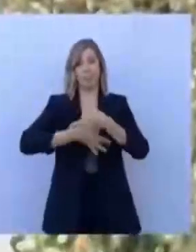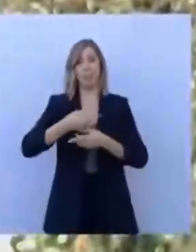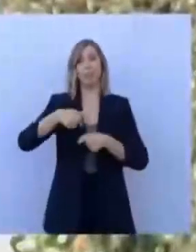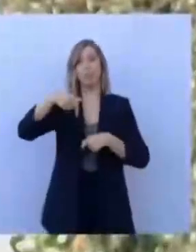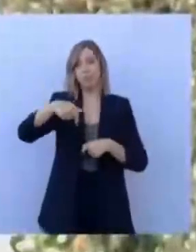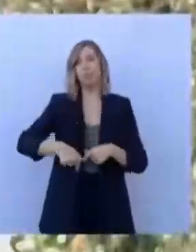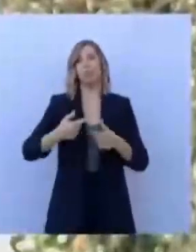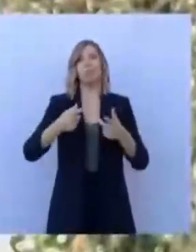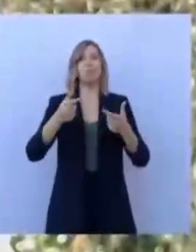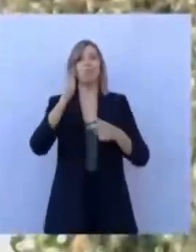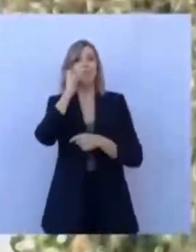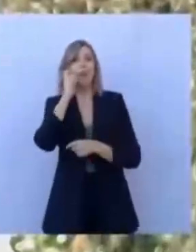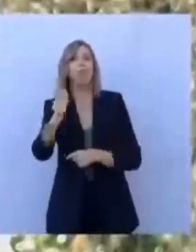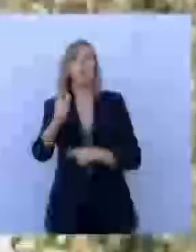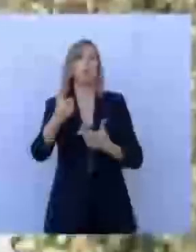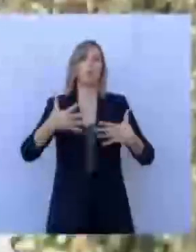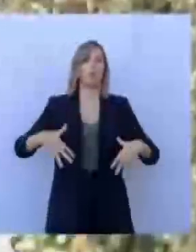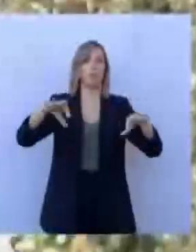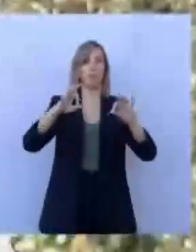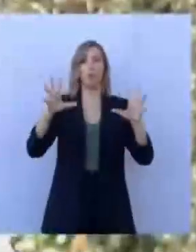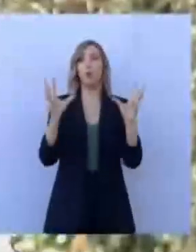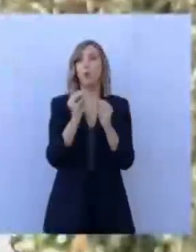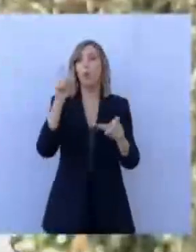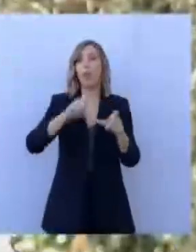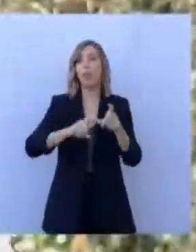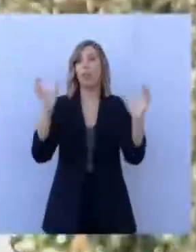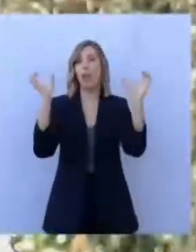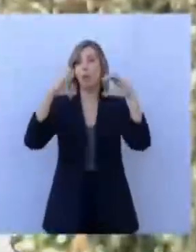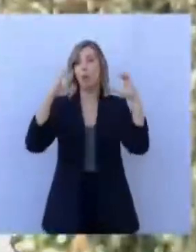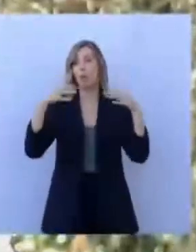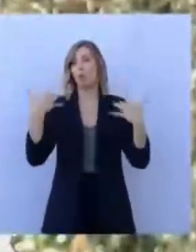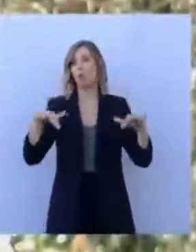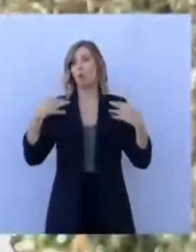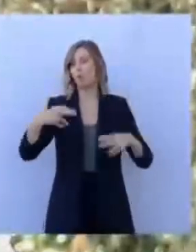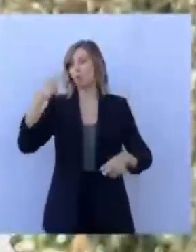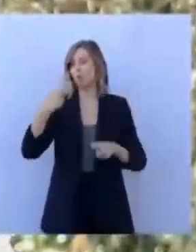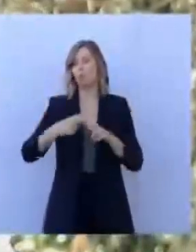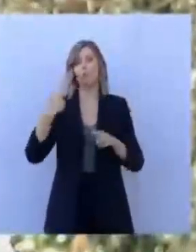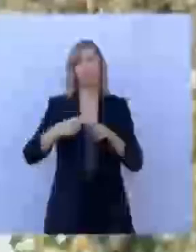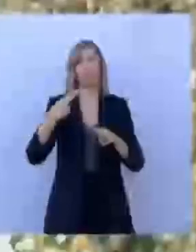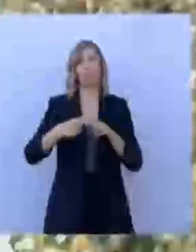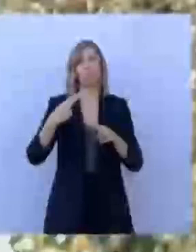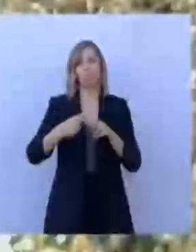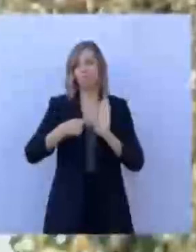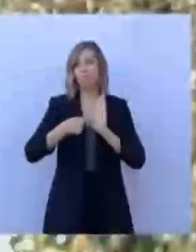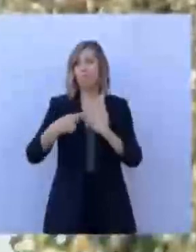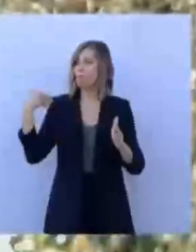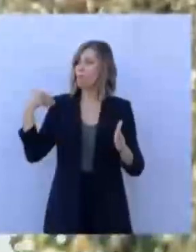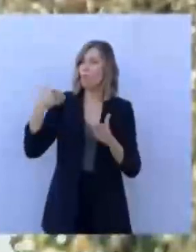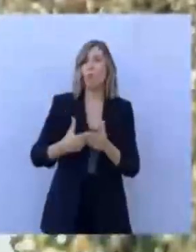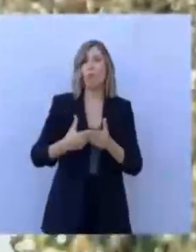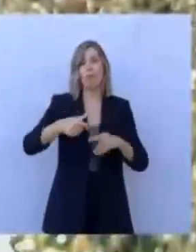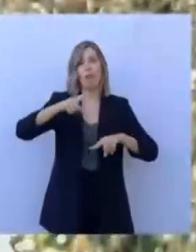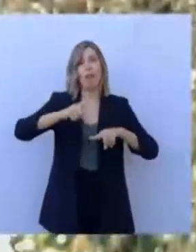στιγμή που επιστεγάζει με τον καλύτερο δυνατό τρόπο τις προσπάθειες της ελληνικής ομάδας να ανοίξει